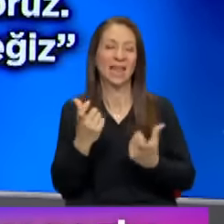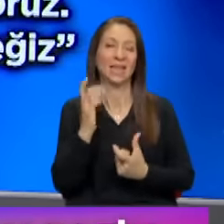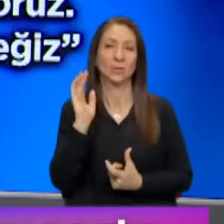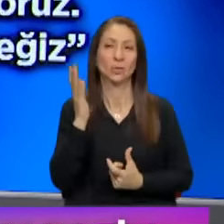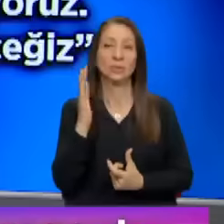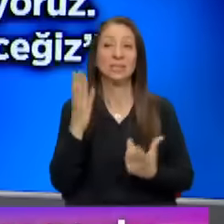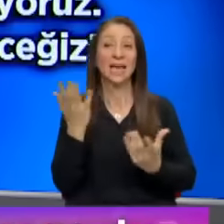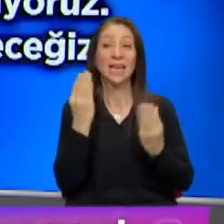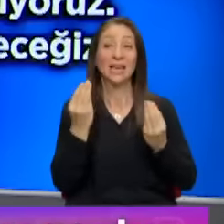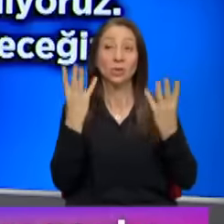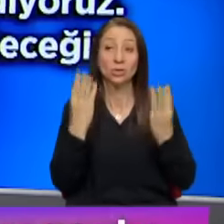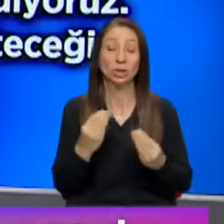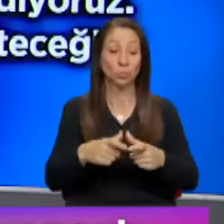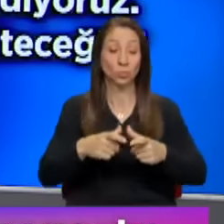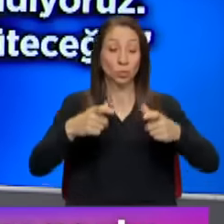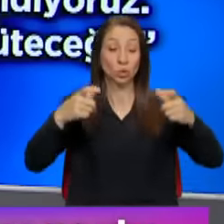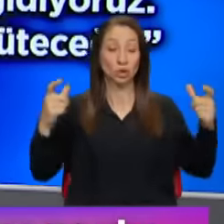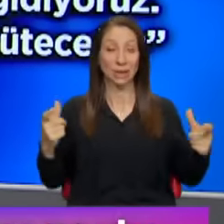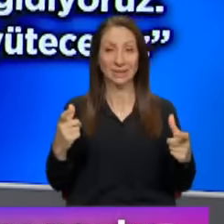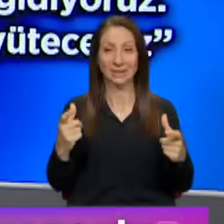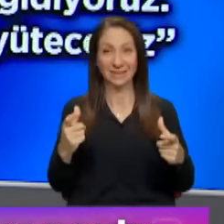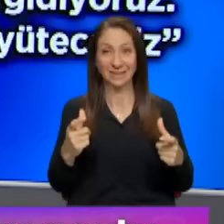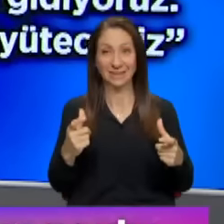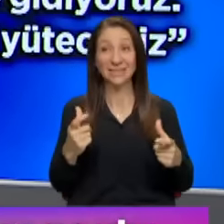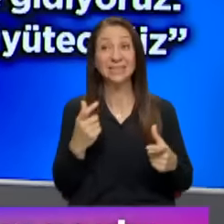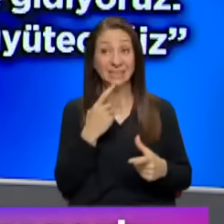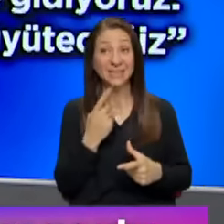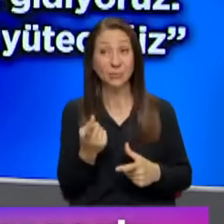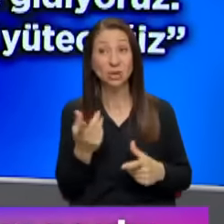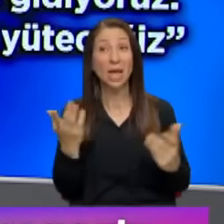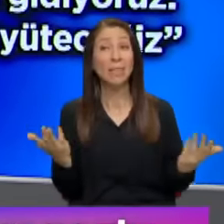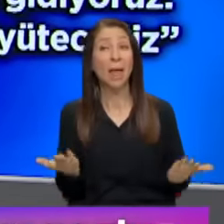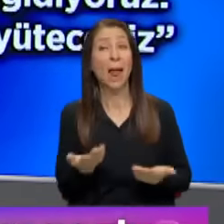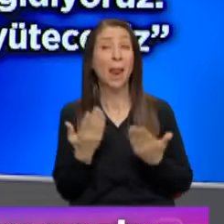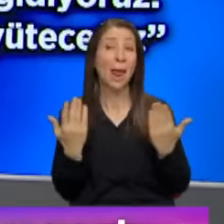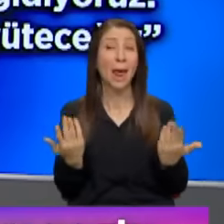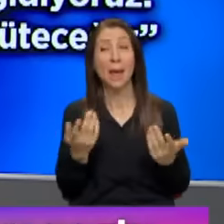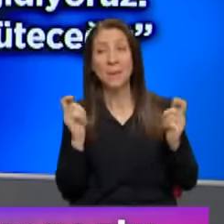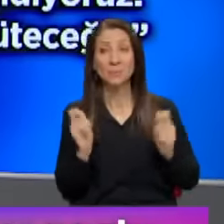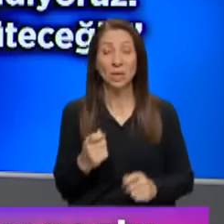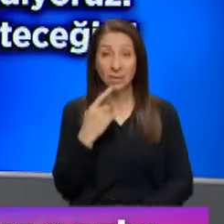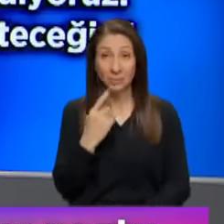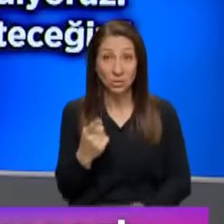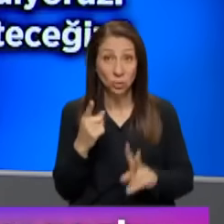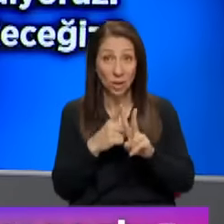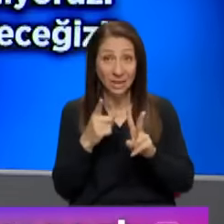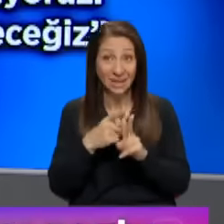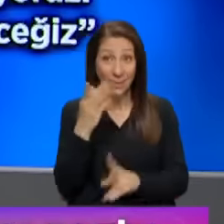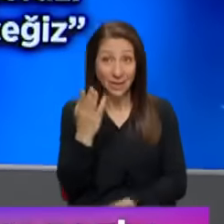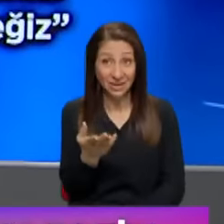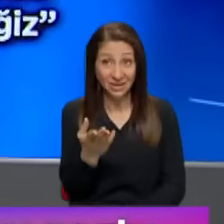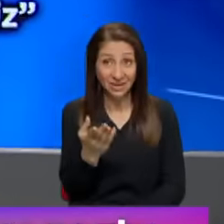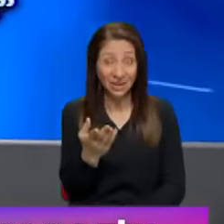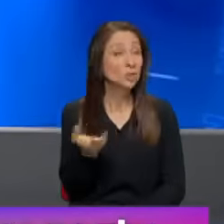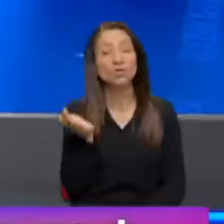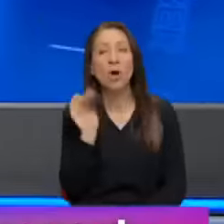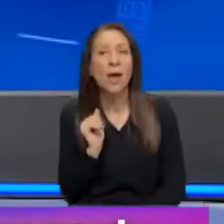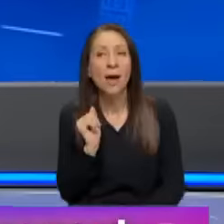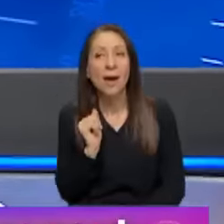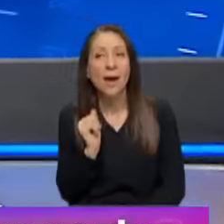gidiyoruz. Daha da iyi olacağız, büyüteceğiz, neler yapacağız neler demişti Nurettin Nebati.